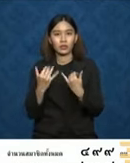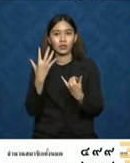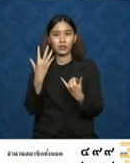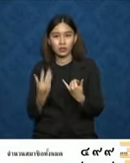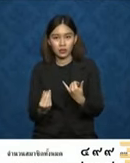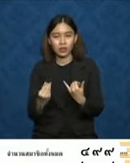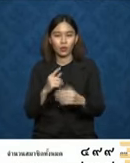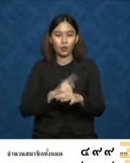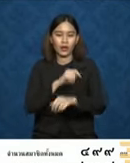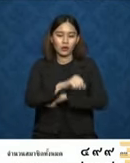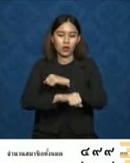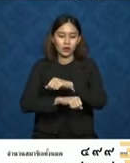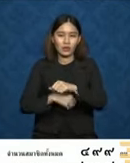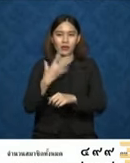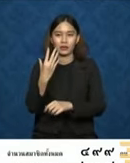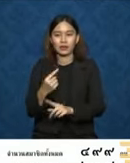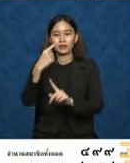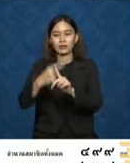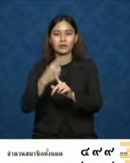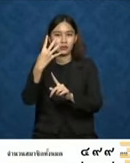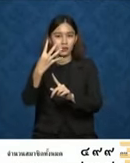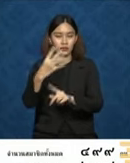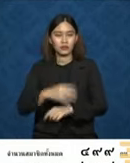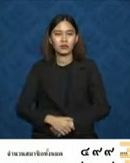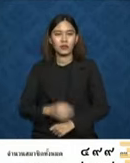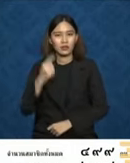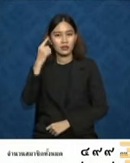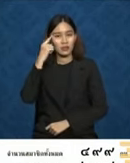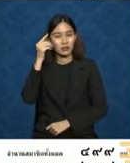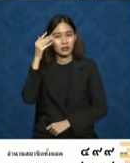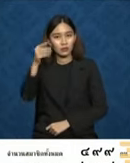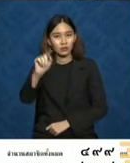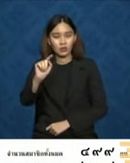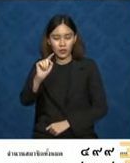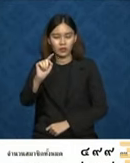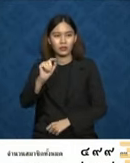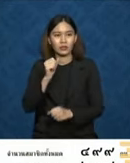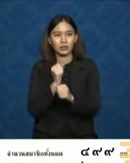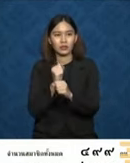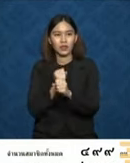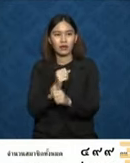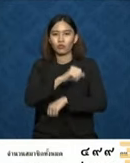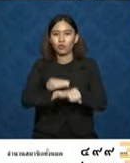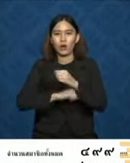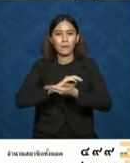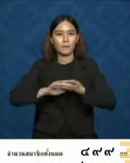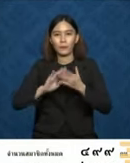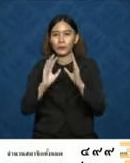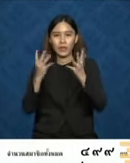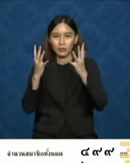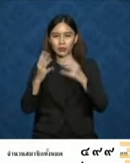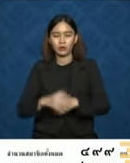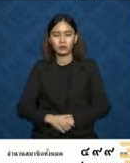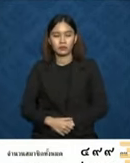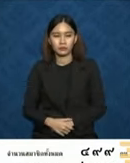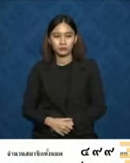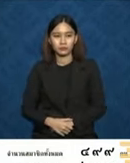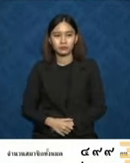เวลาการก่อสร้างเพียงแค่ 4เดือนเท่านั้นคาดว่าคงจะดำเนินการก่อสร้างไม่แล้วเสร็จอีกตามเคยครับท่าน